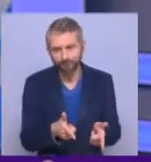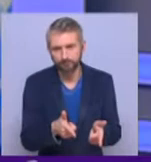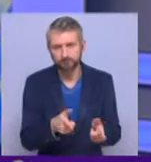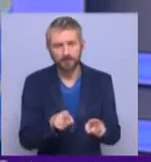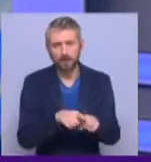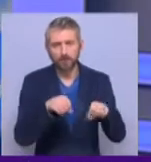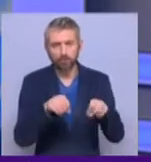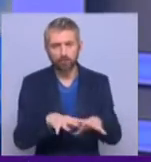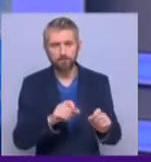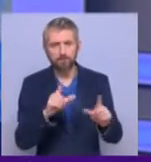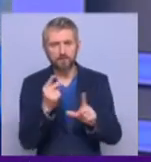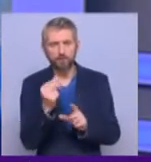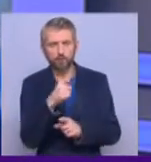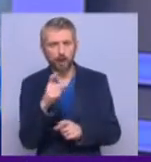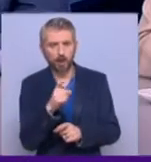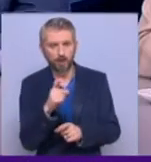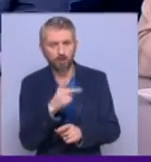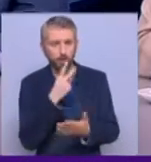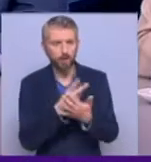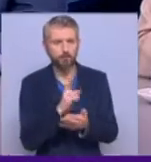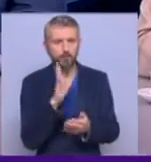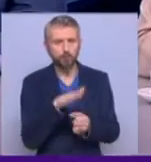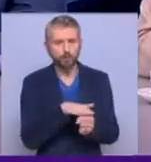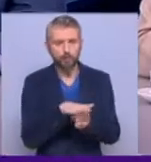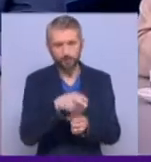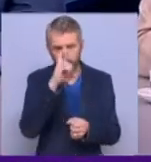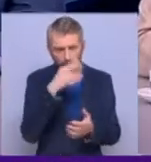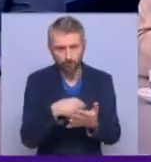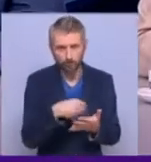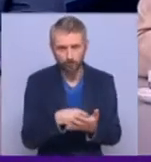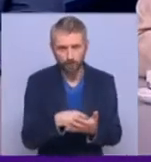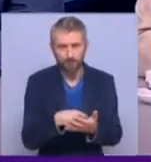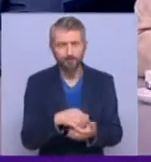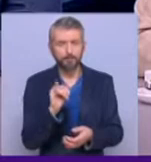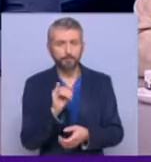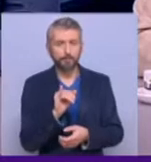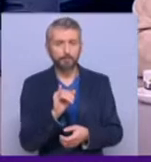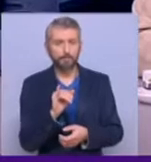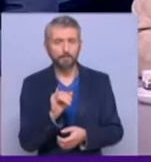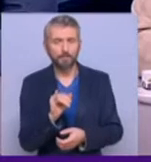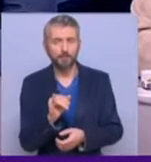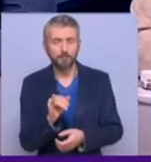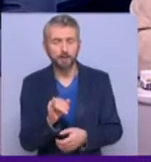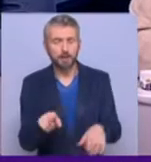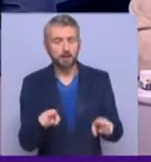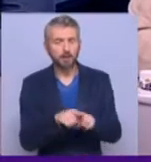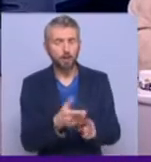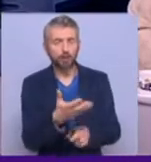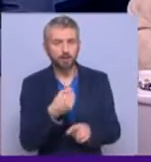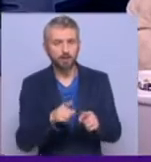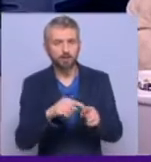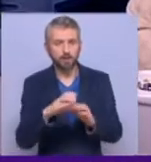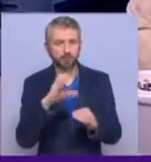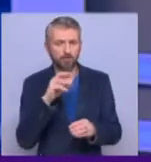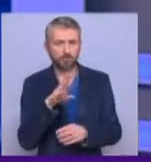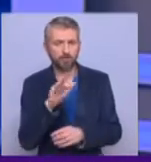таке рішення, підняв ціну на газ, показав, як буде наповнюватися державний бюджет. І таким чином отримав цей транш